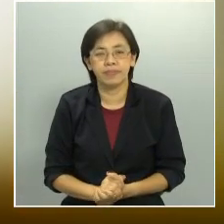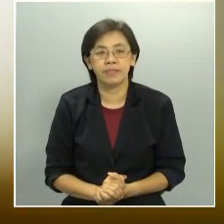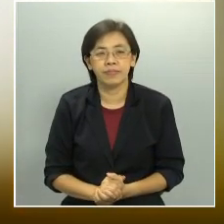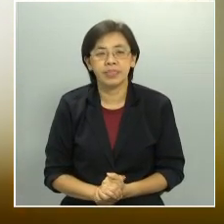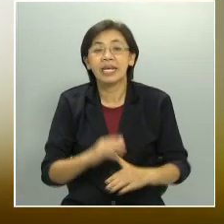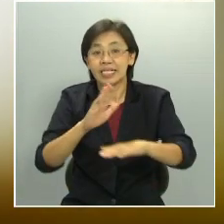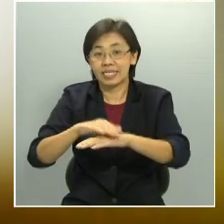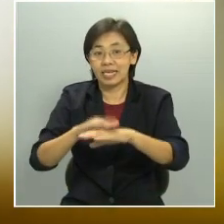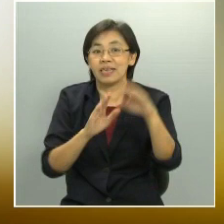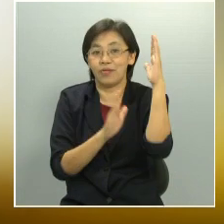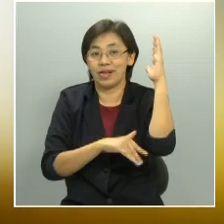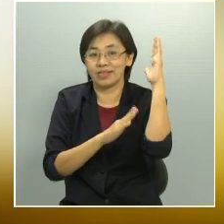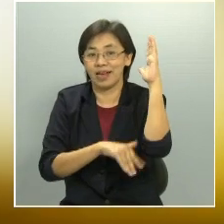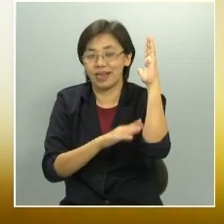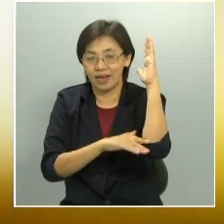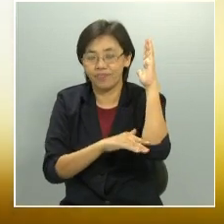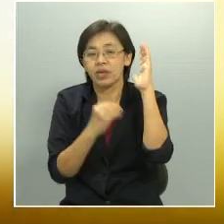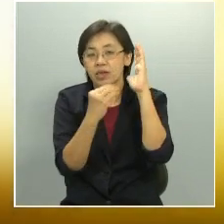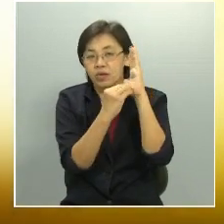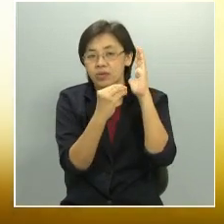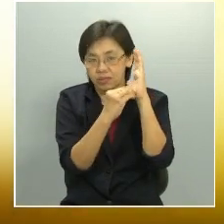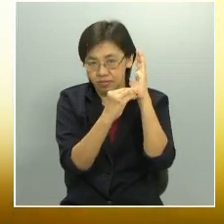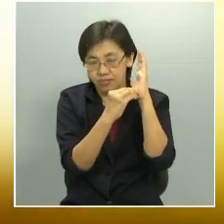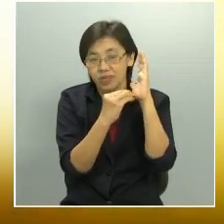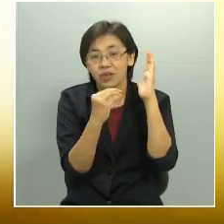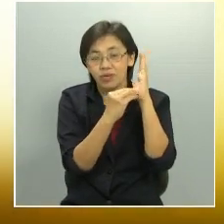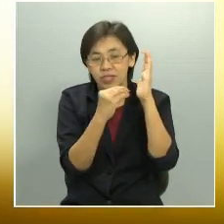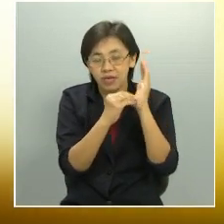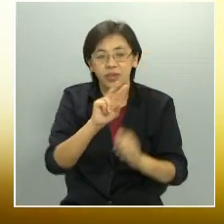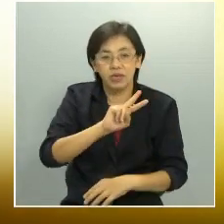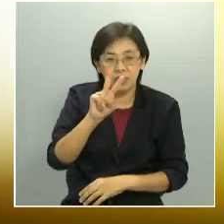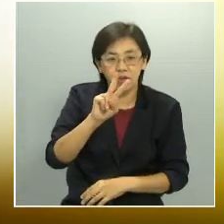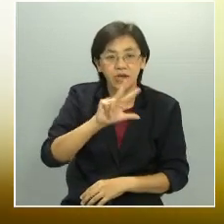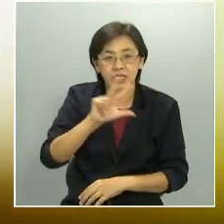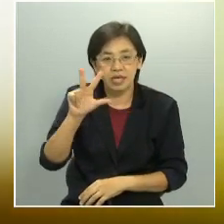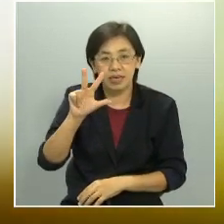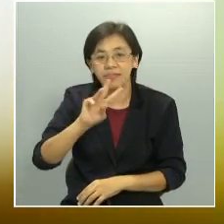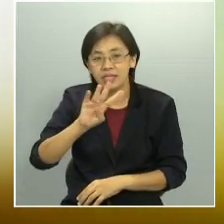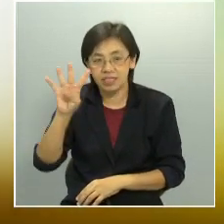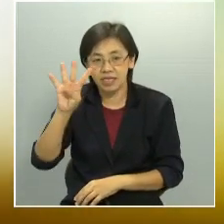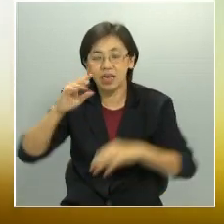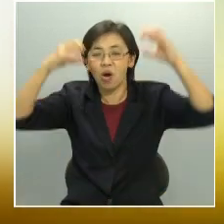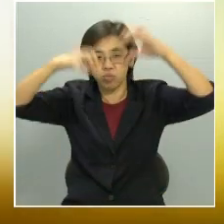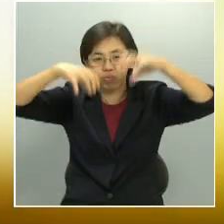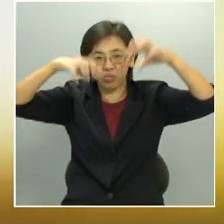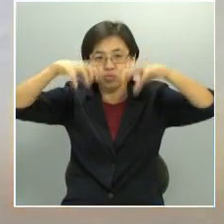นี้คือเตือนทางภาคใต้ส่วนก็ทอปก็ยังอยู่ในช่วงวันที่ 2วันที่ 3วันที่ 4ประมาณนี้นะฮะอันนี้เราก็ตาม